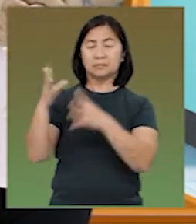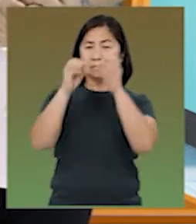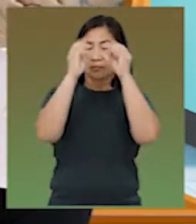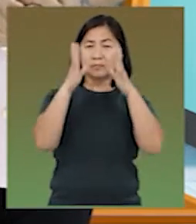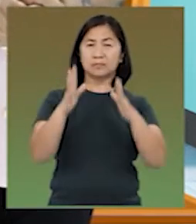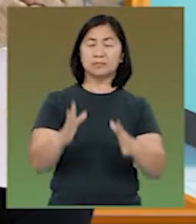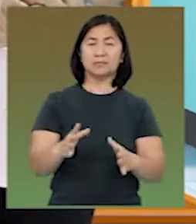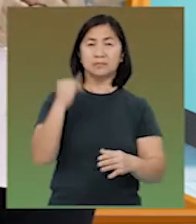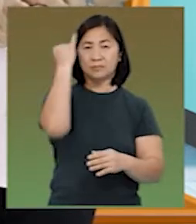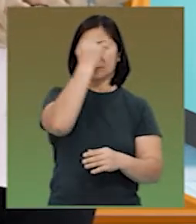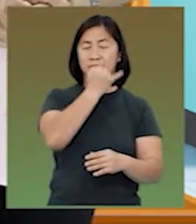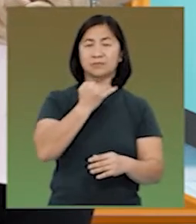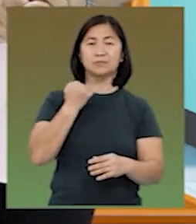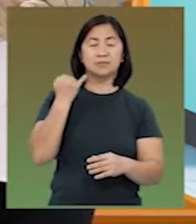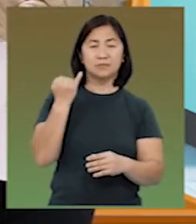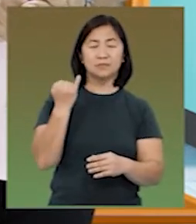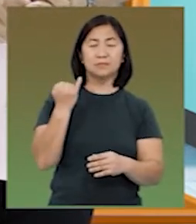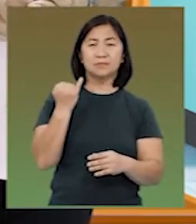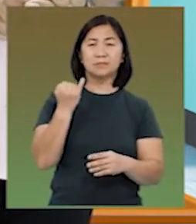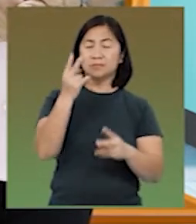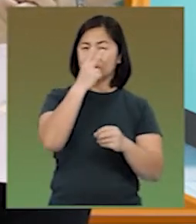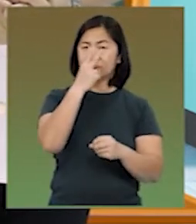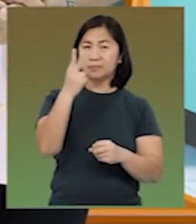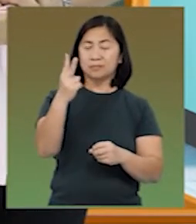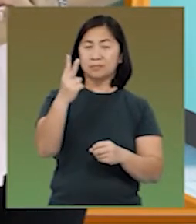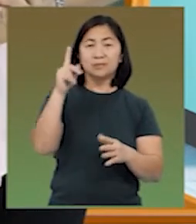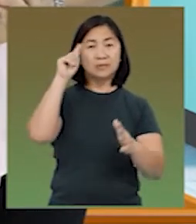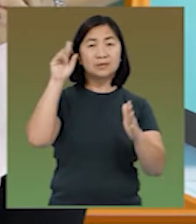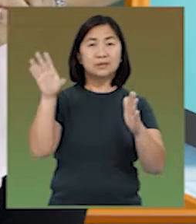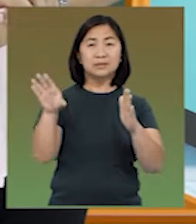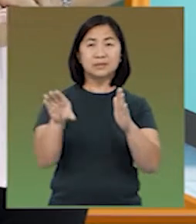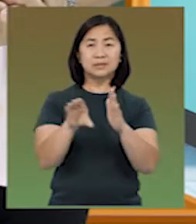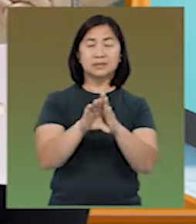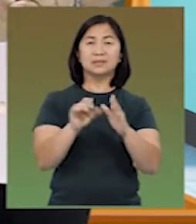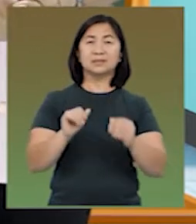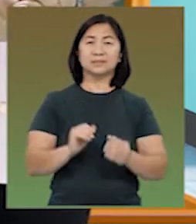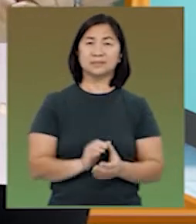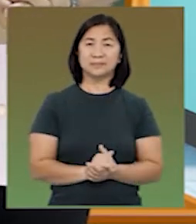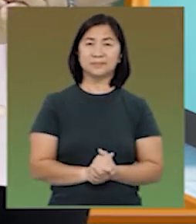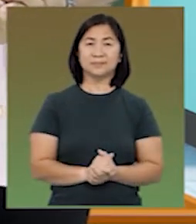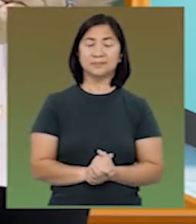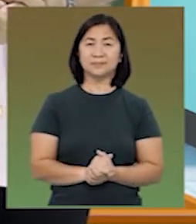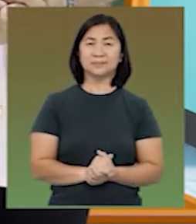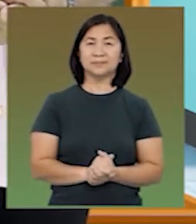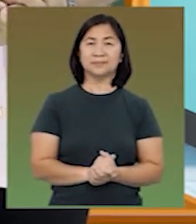Mary Joyce D. Villar. Tingnan ang mga larawan.